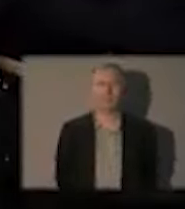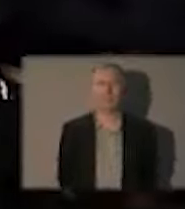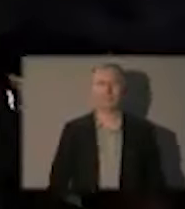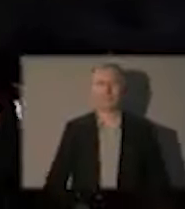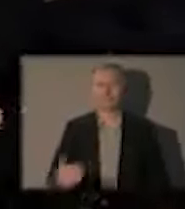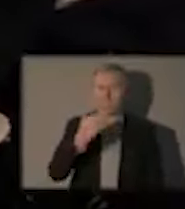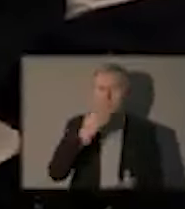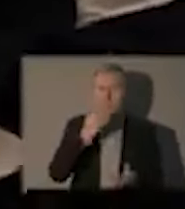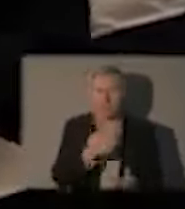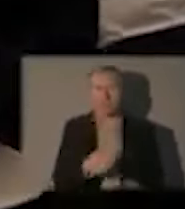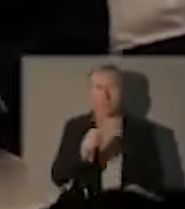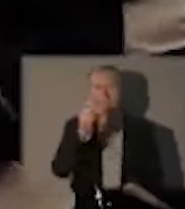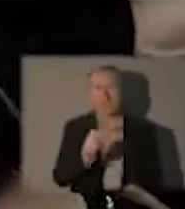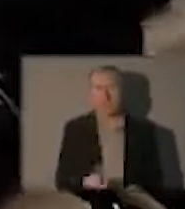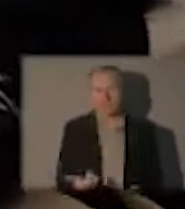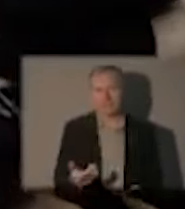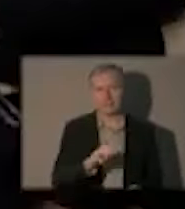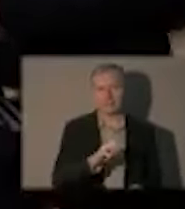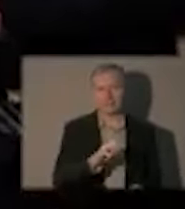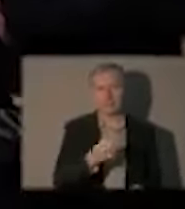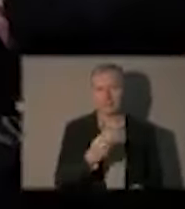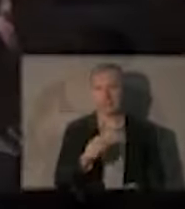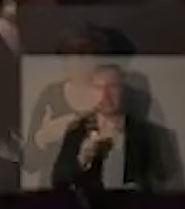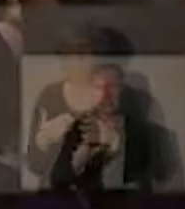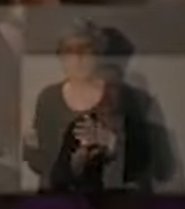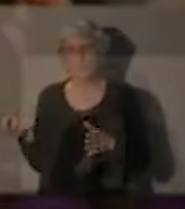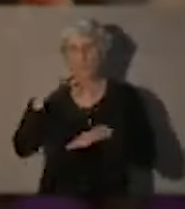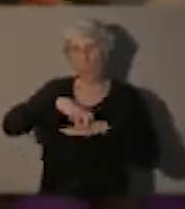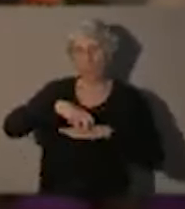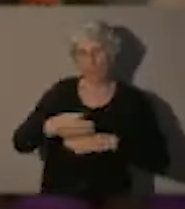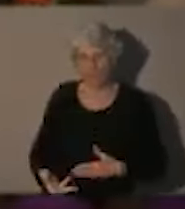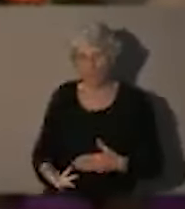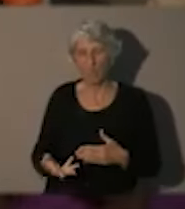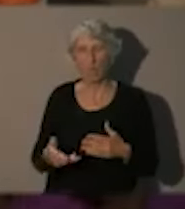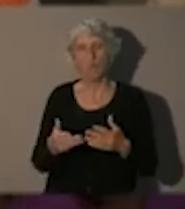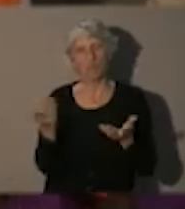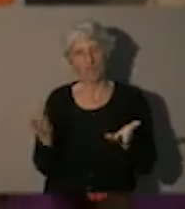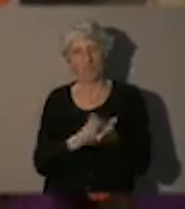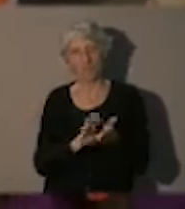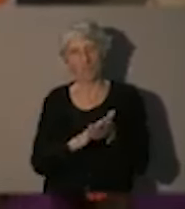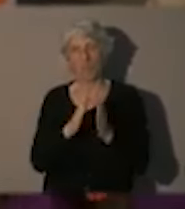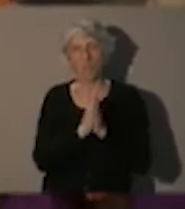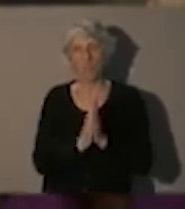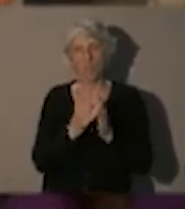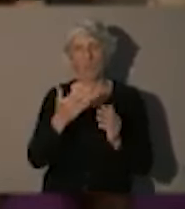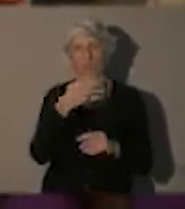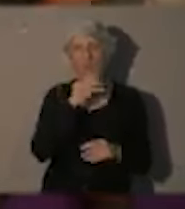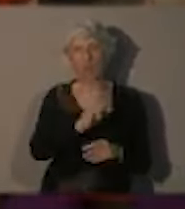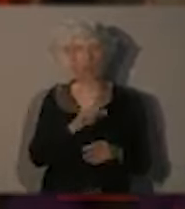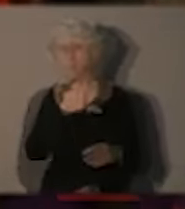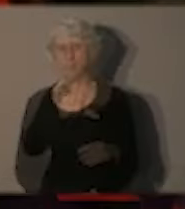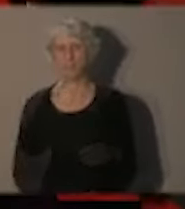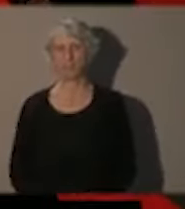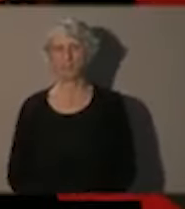Merci à toi, cher Emmanuel. Je demande d'applaudir Marie, Noël, Lindemann et Thierry Cotel.